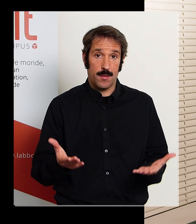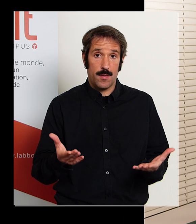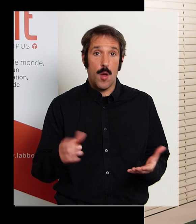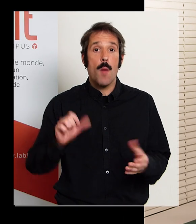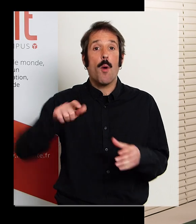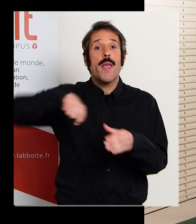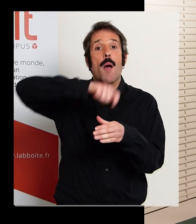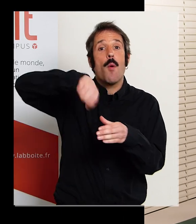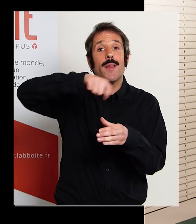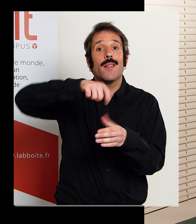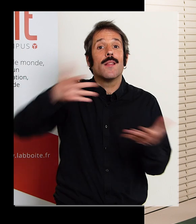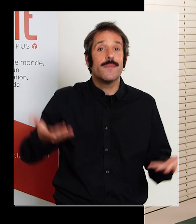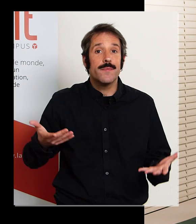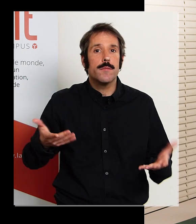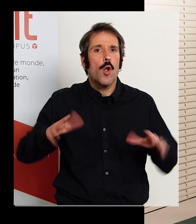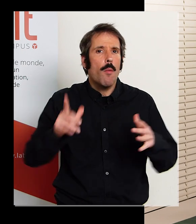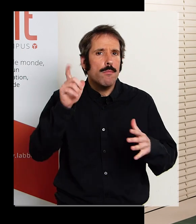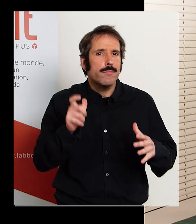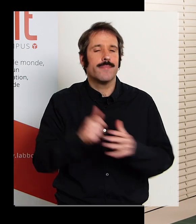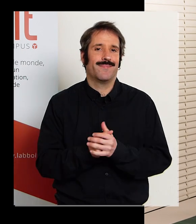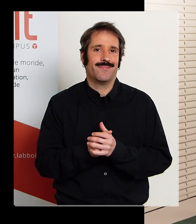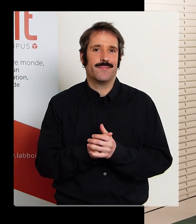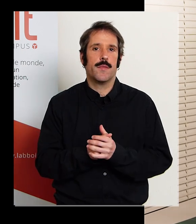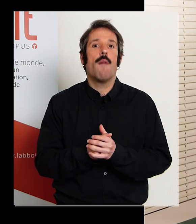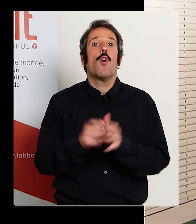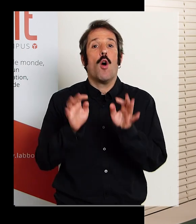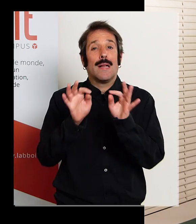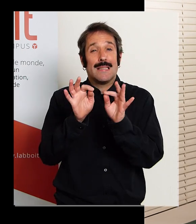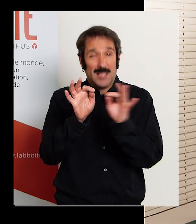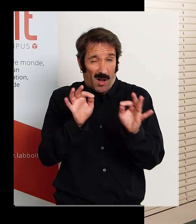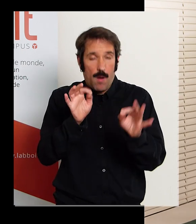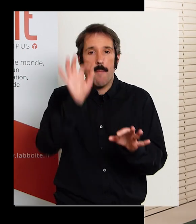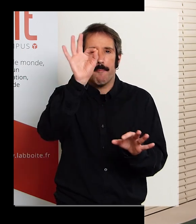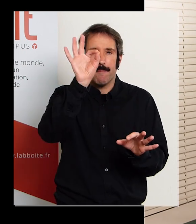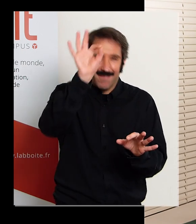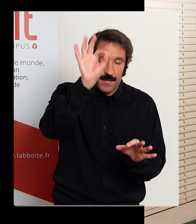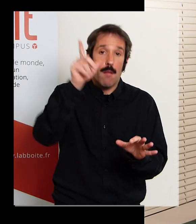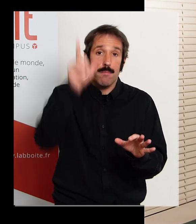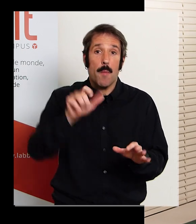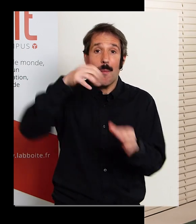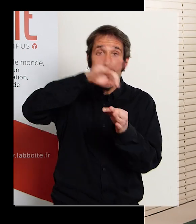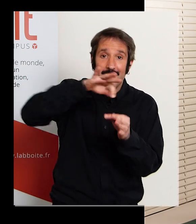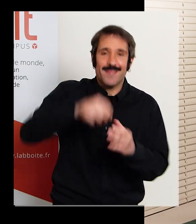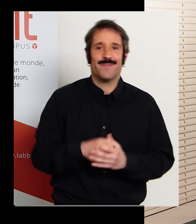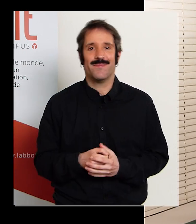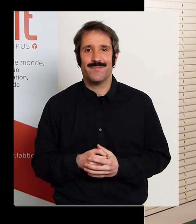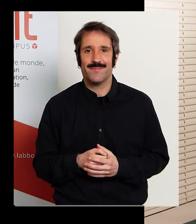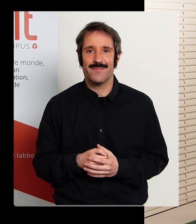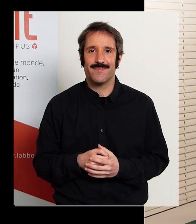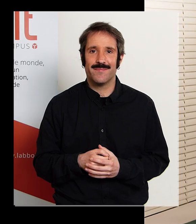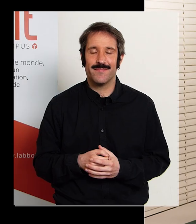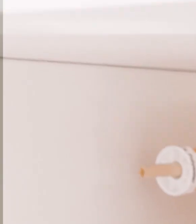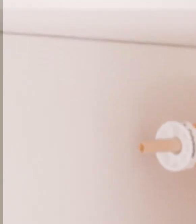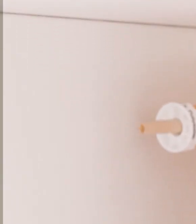Donc maintenant, on va enfiler la première bobine. Donc pour commencer, vous allez tendre le tendeur de fil et on va commencer par la première